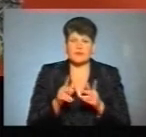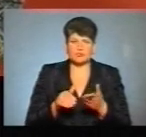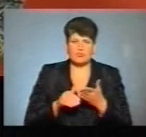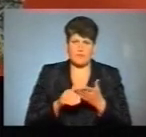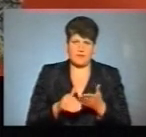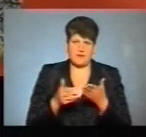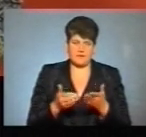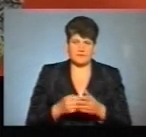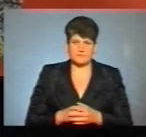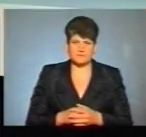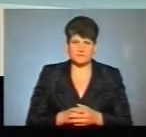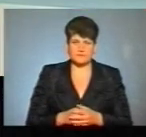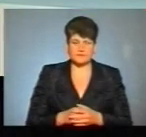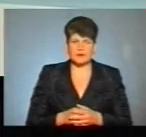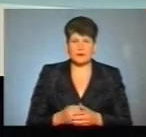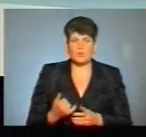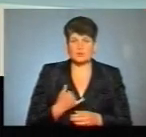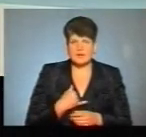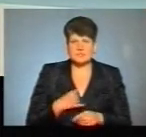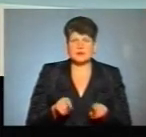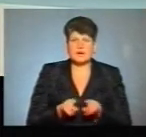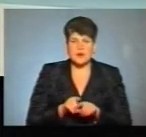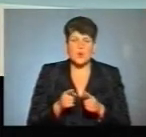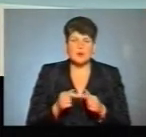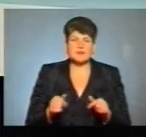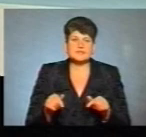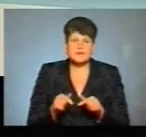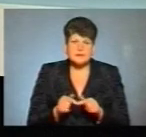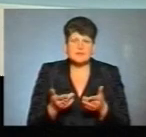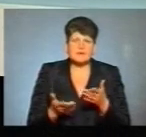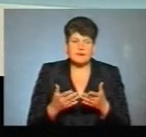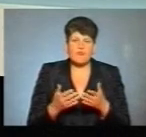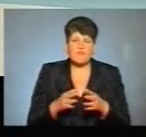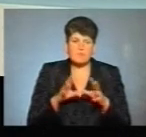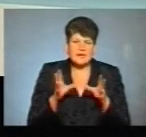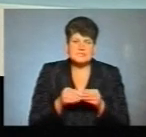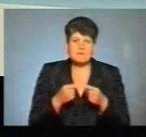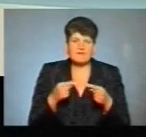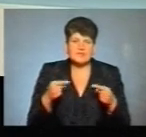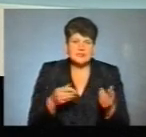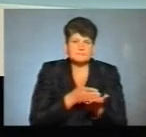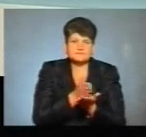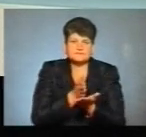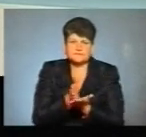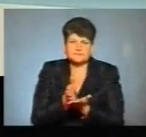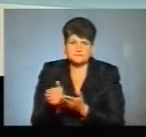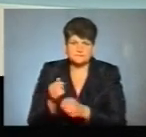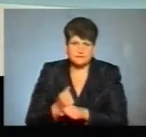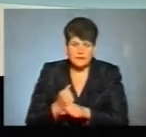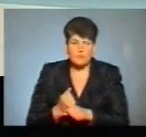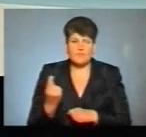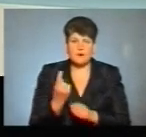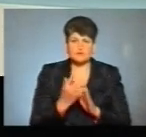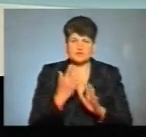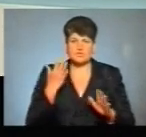час карантину? У нас така організація, яка, в принципі, різносторонньо направлена, так? Але в першу чергу